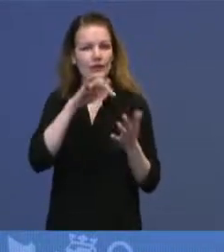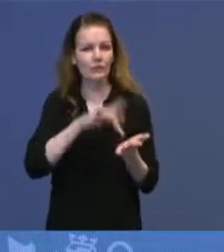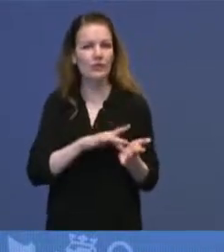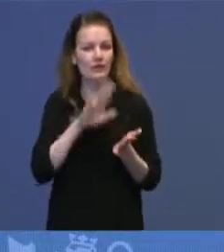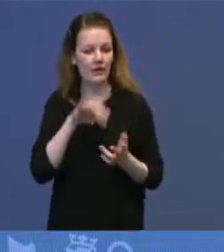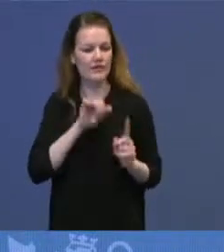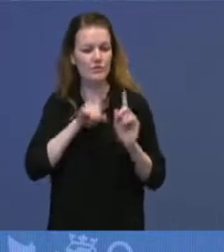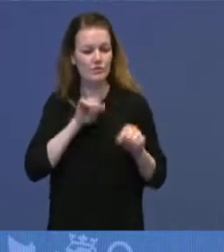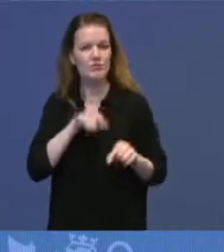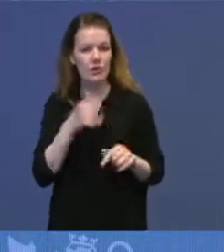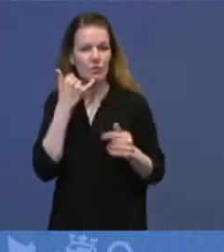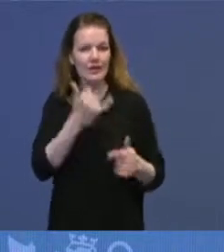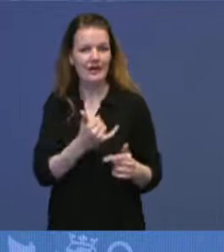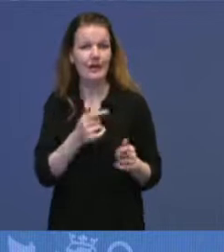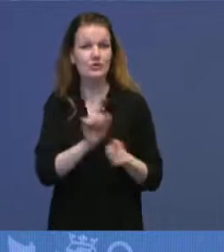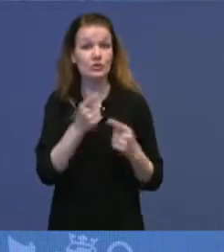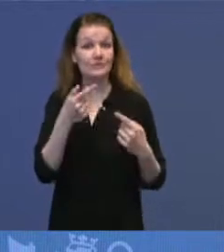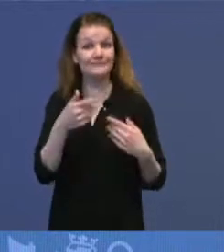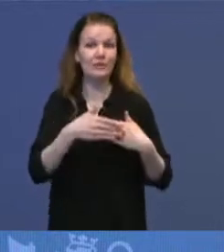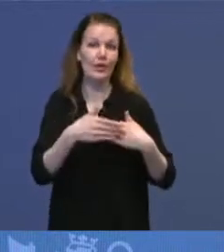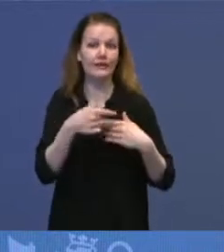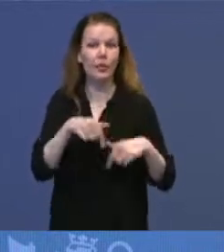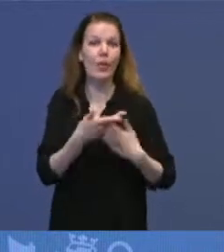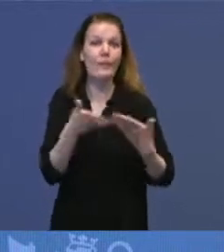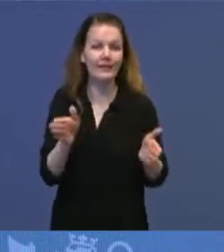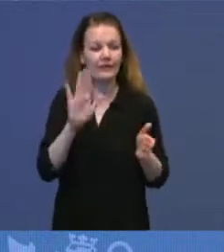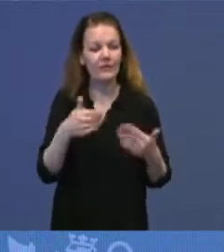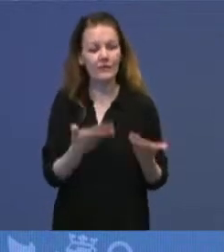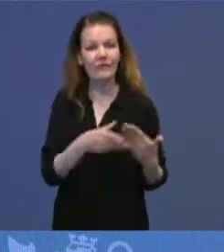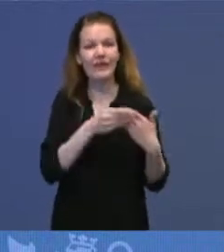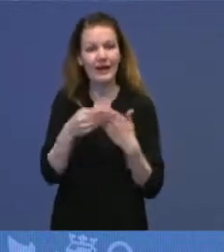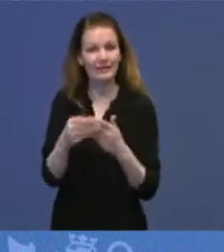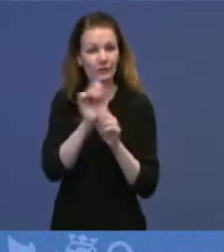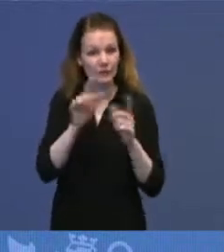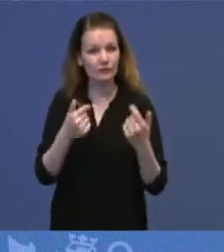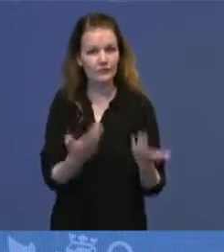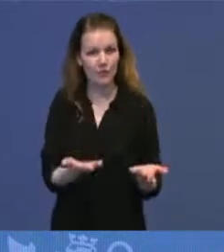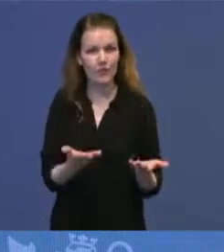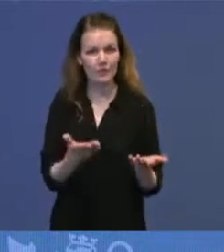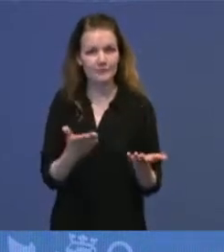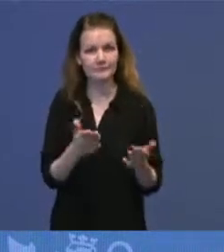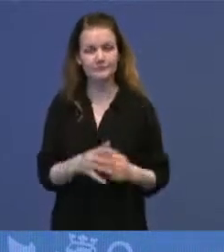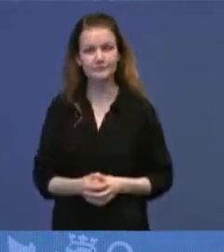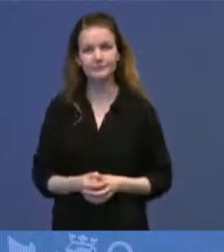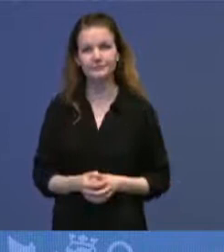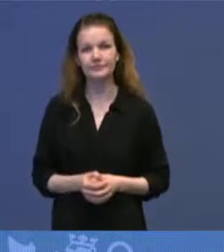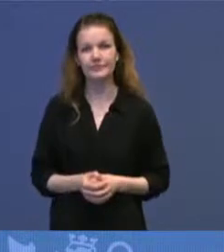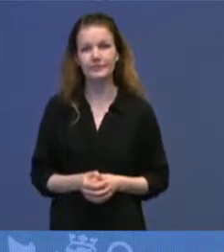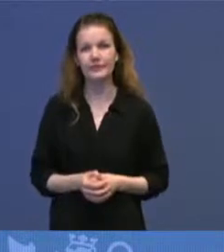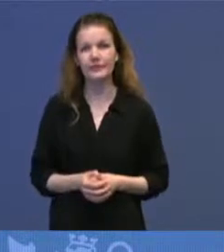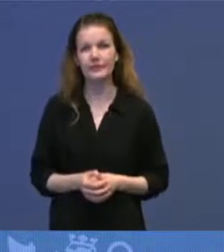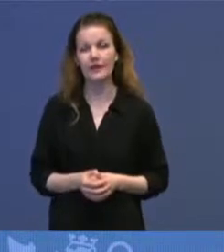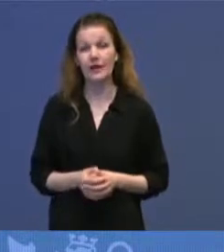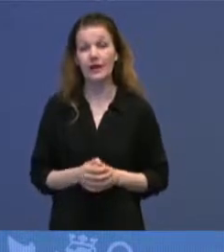i Utenriksdepartementet. Så døra åpen for veiledning og informasjon. Som sagt så Norges handel med